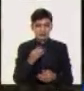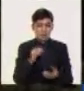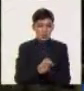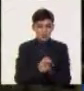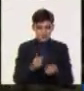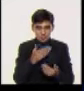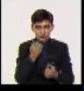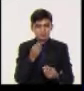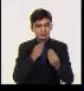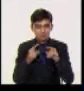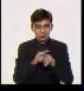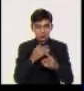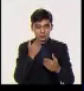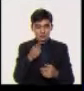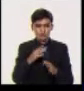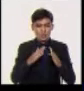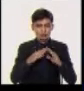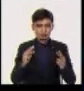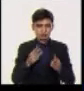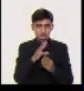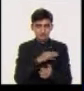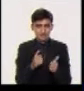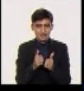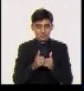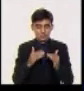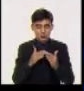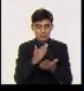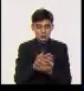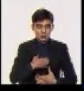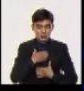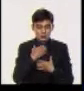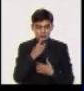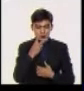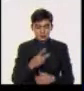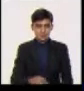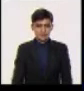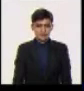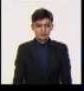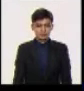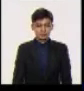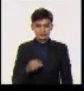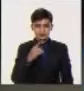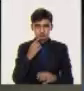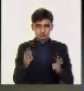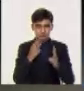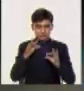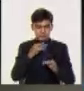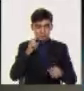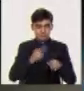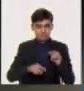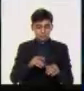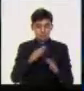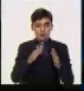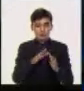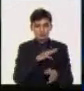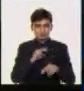документов. Там дом на дому стоит. Это ужас, это страшно. Языки пламени мгновенно охватили